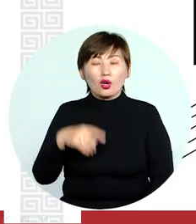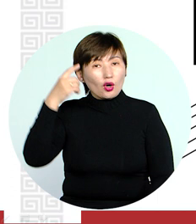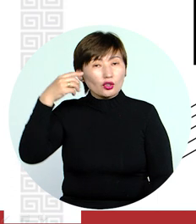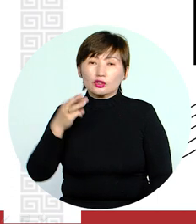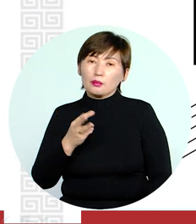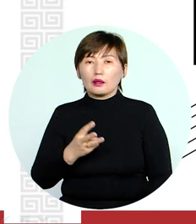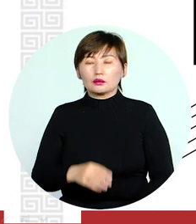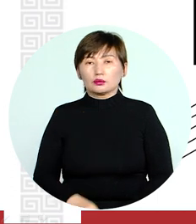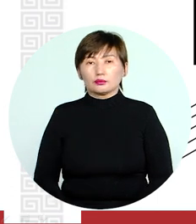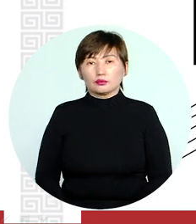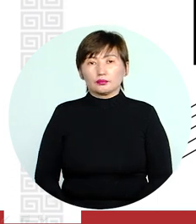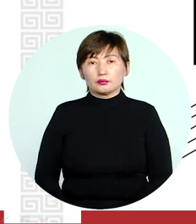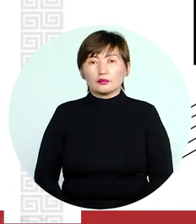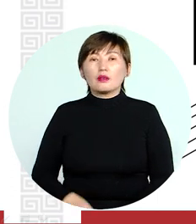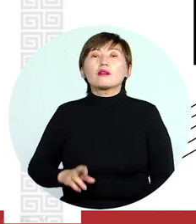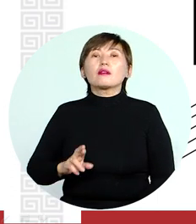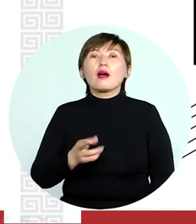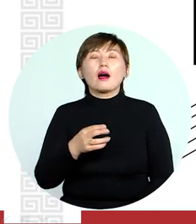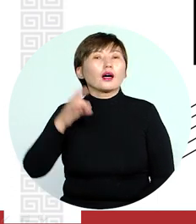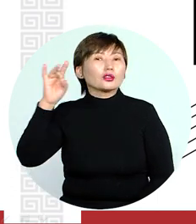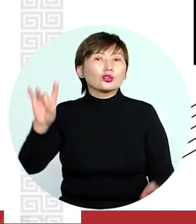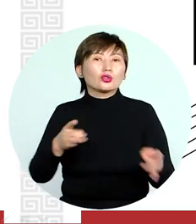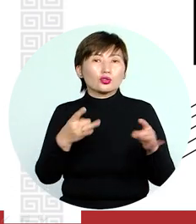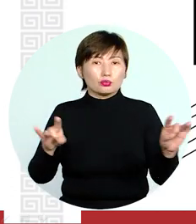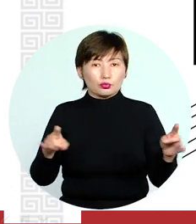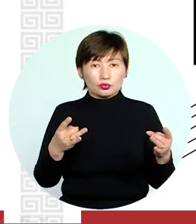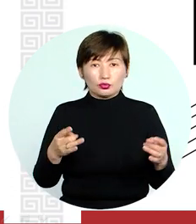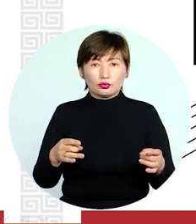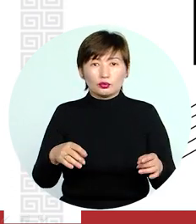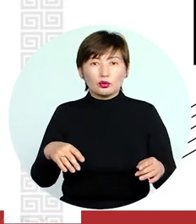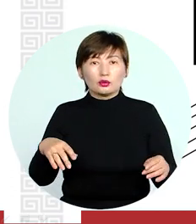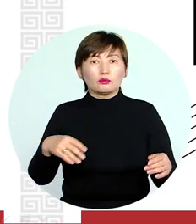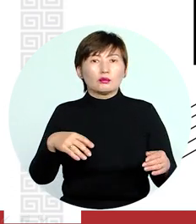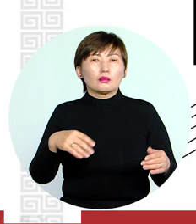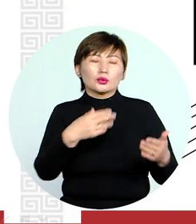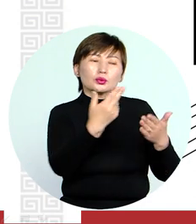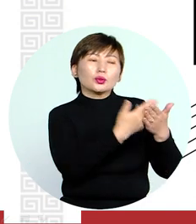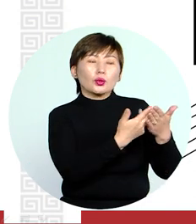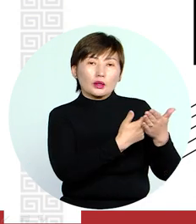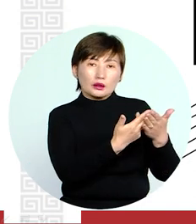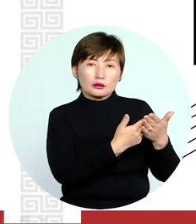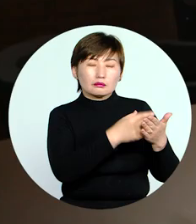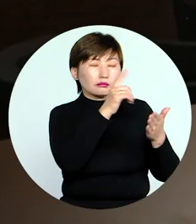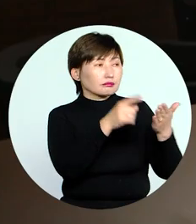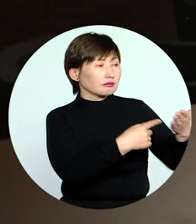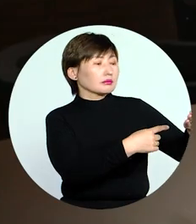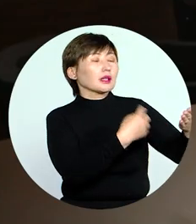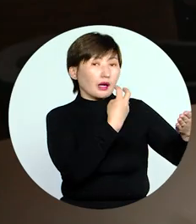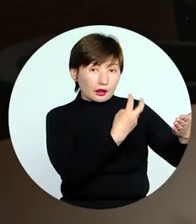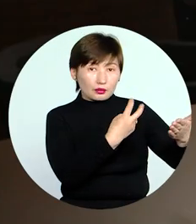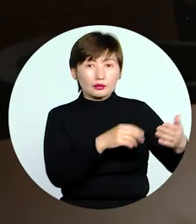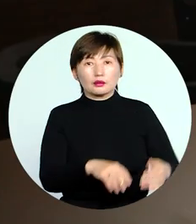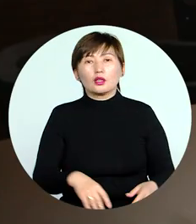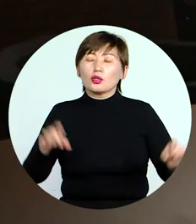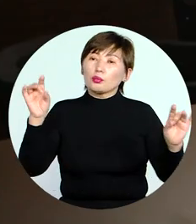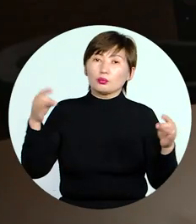аж магадгүй. Гэтэл одоо яагаад заавал хөгжим яагаад уран зураг юм уу эсвэл одоо дүрслэх урлагийн бүтээлүүд юм уу эсвэл одоо юу гэдэг